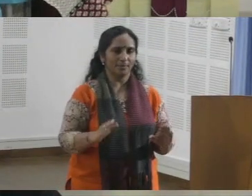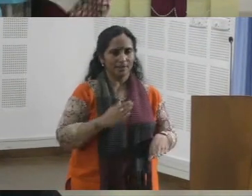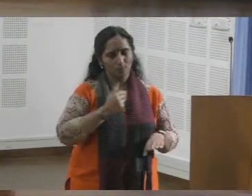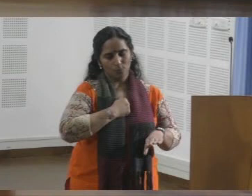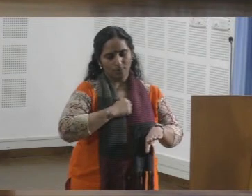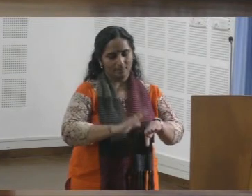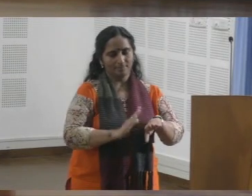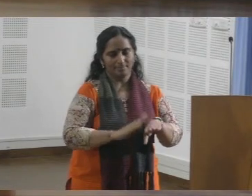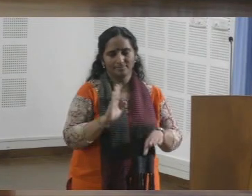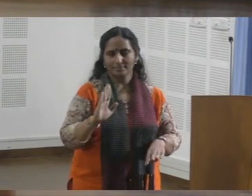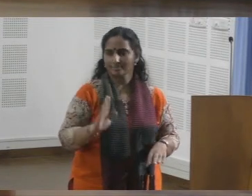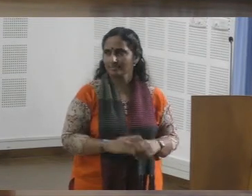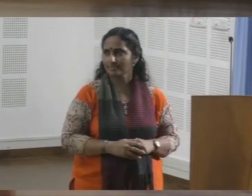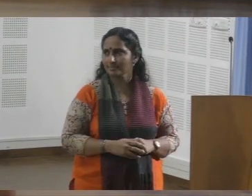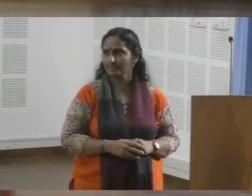പറ്റും.